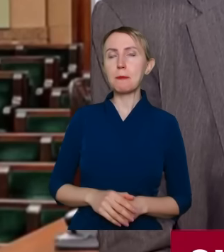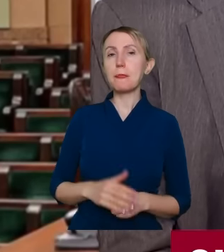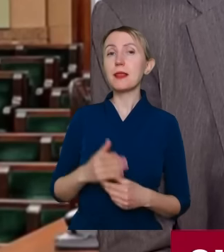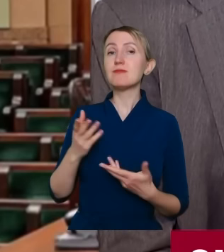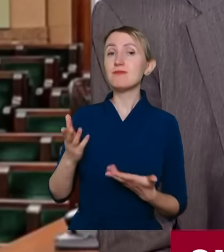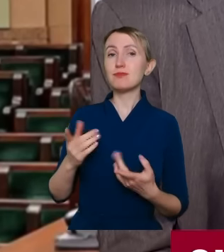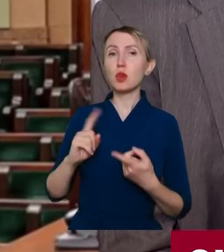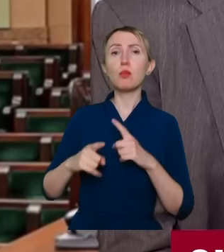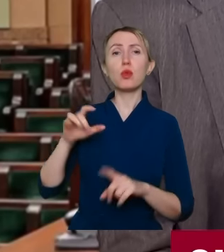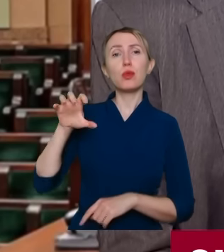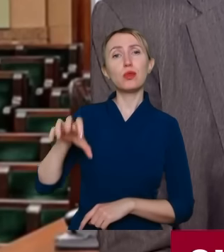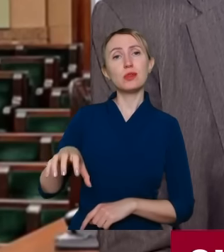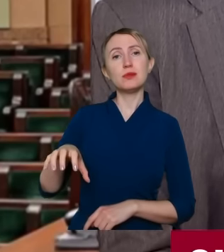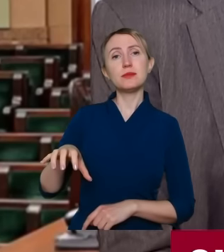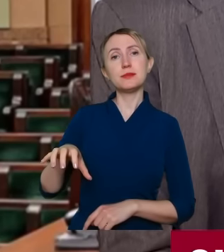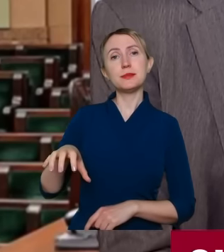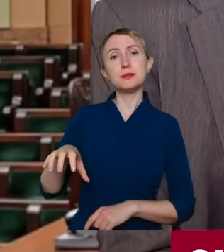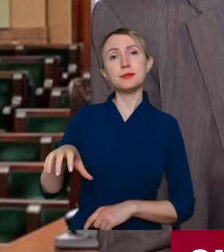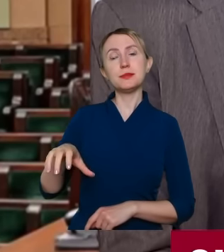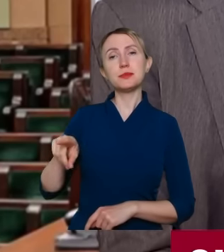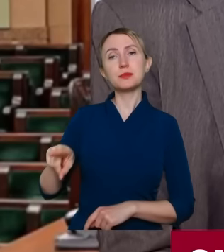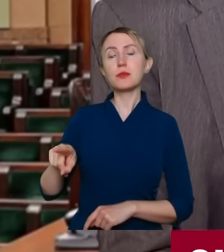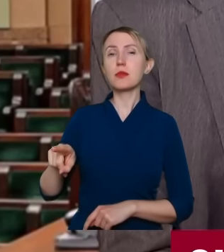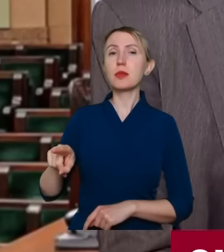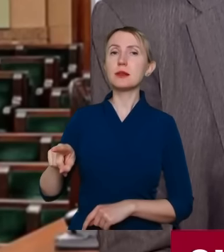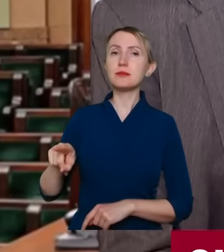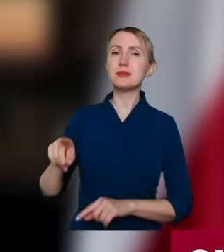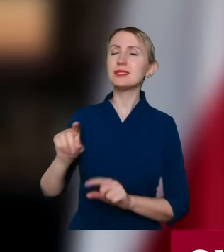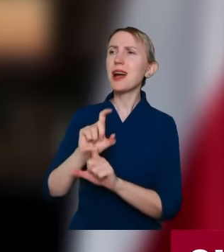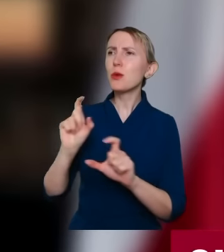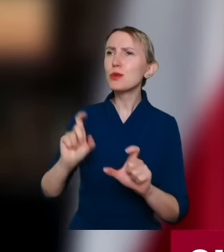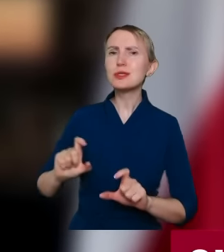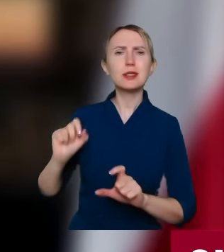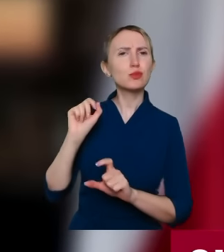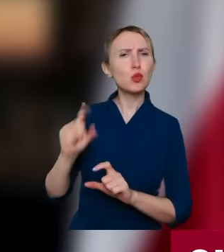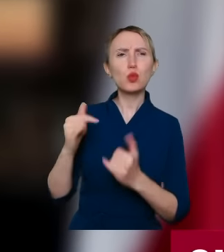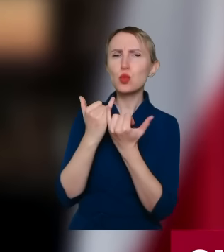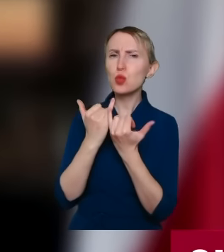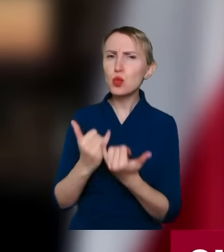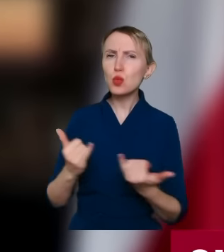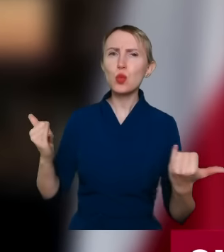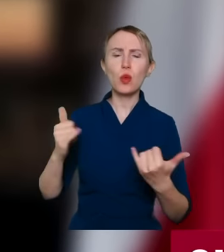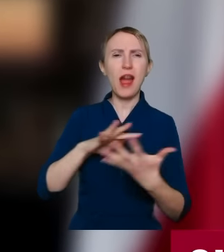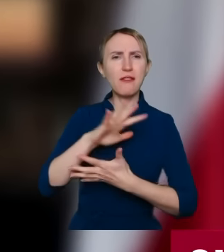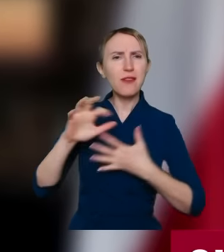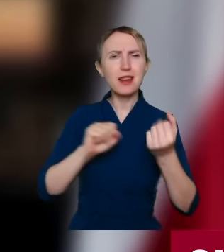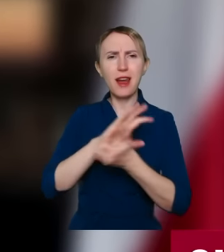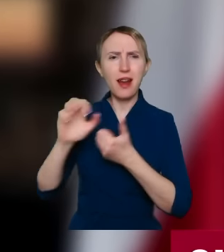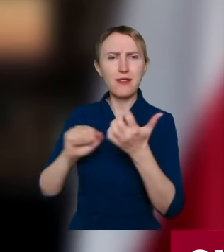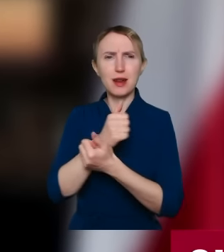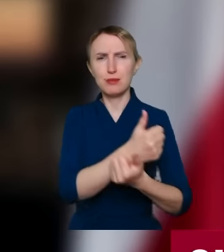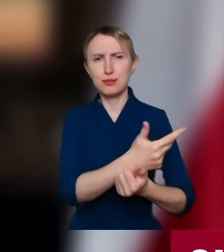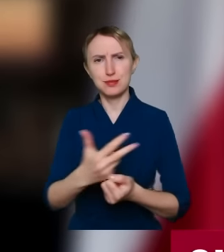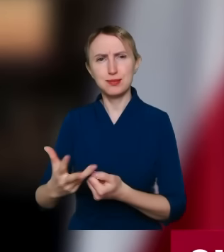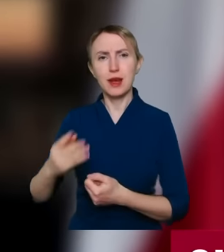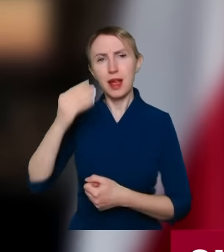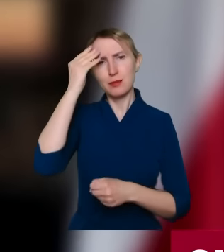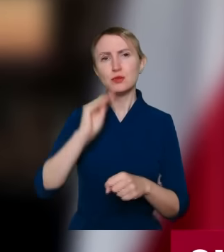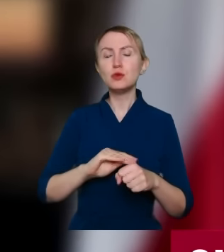polityczna która wokół której ciągle narastają różnego rodzaju afery ja tylko przypomnę że